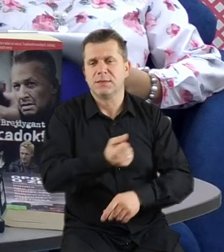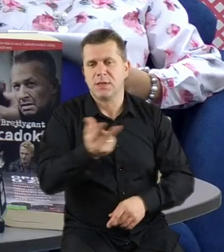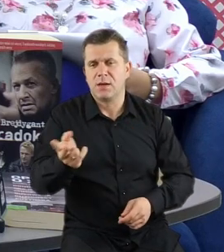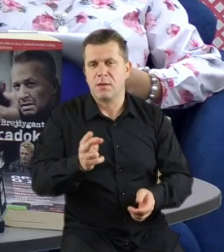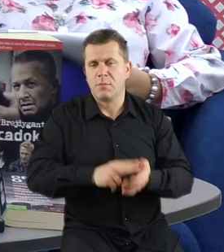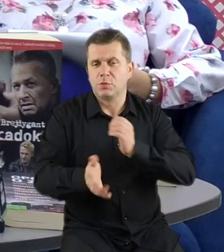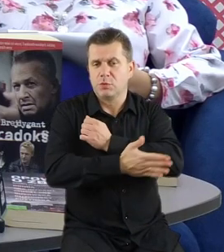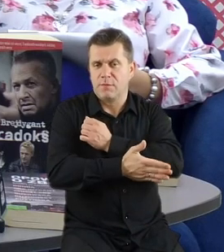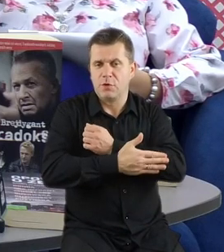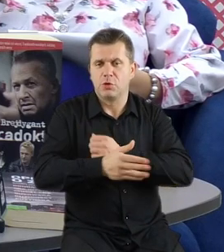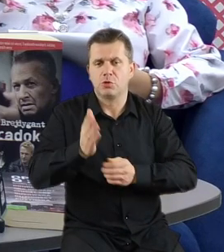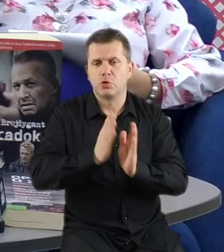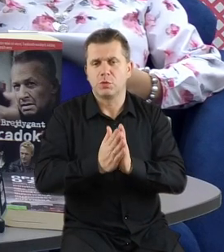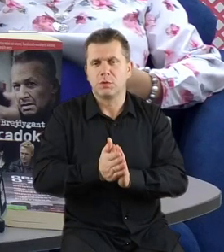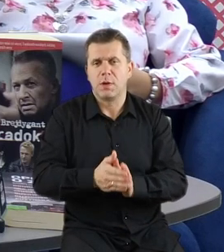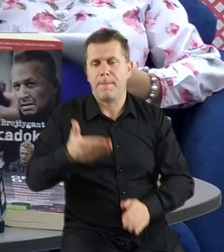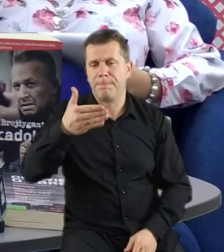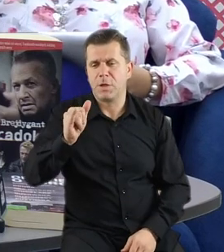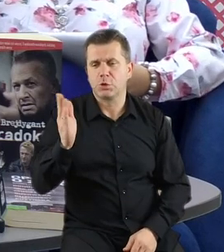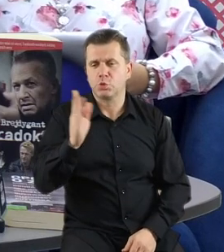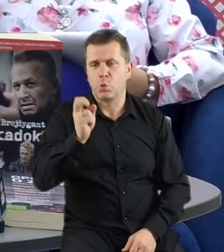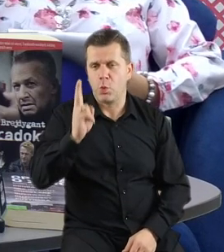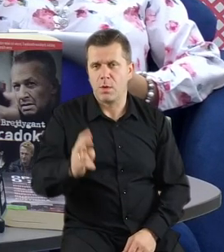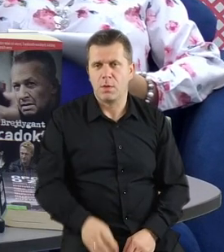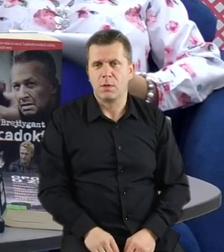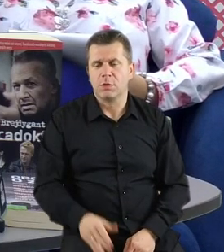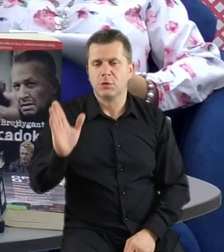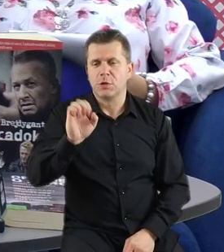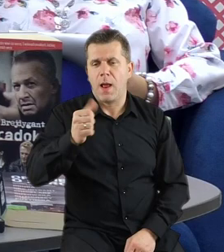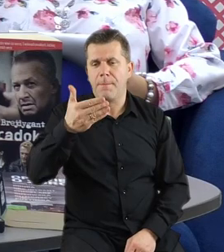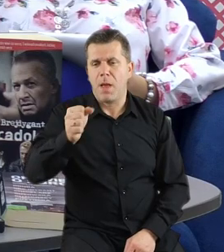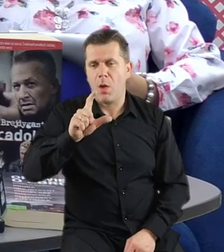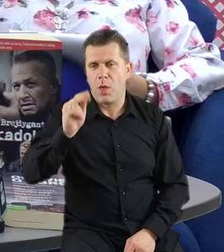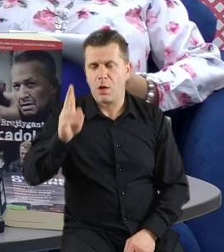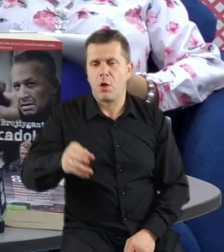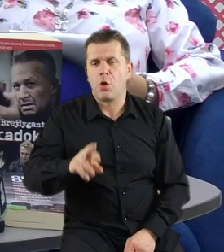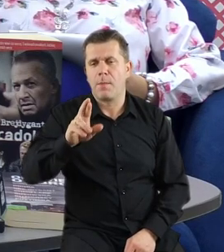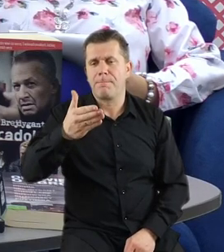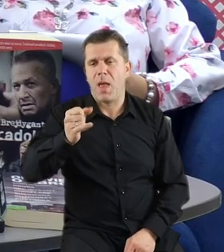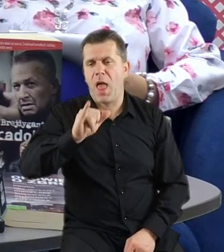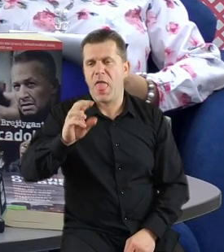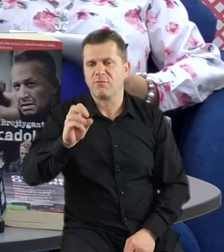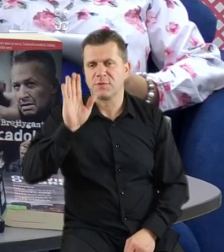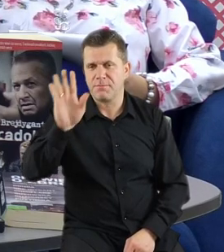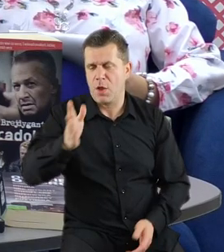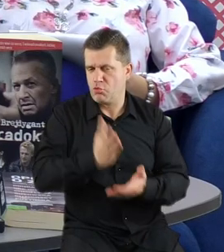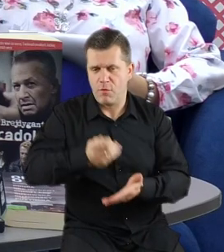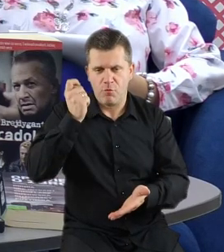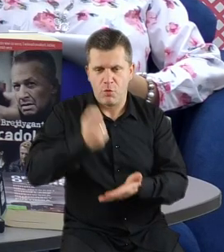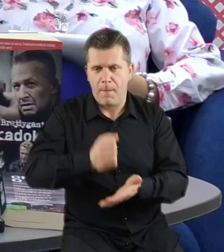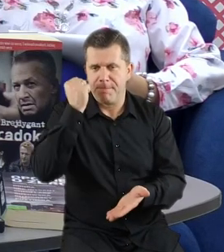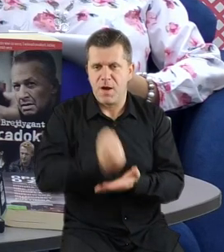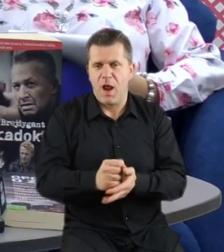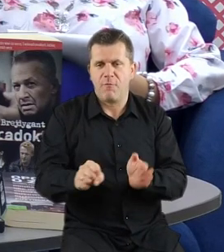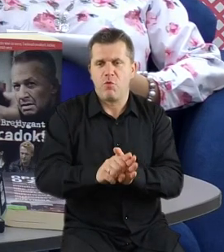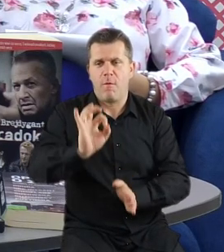na podstawie książki Katarzyny Bereniki Miszczuk. Jakub Szamałek i Robert Małecki zapowiadali, że mają wykupione prawa